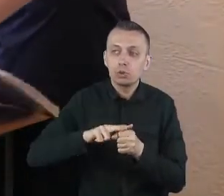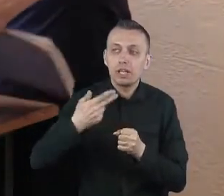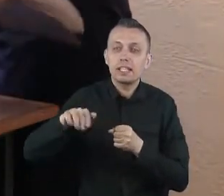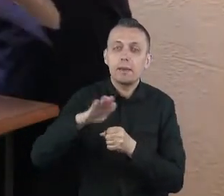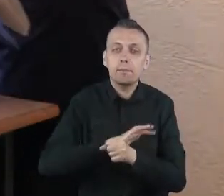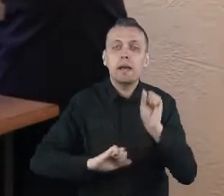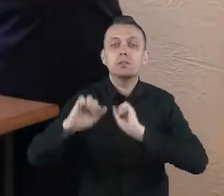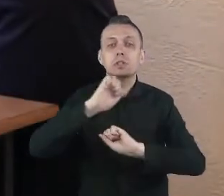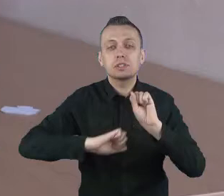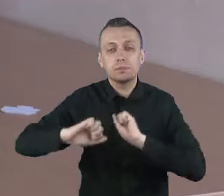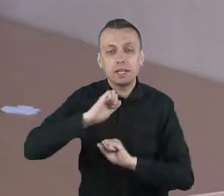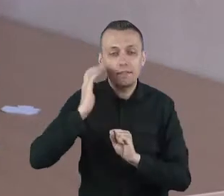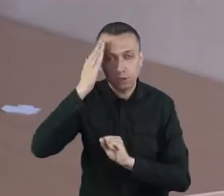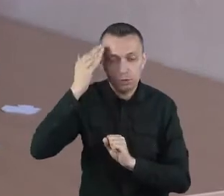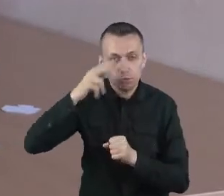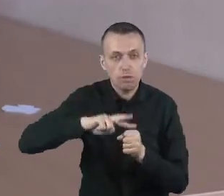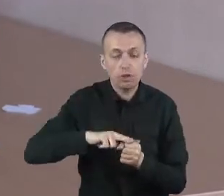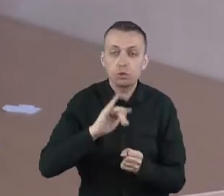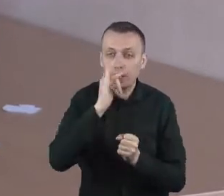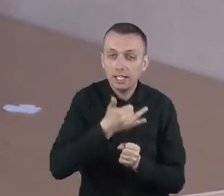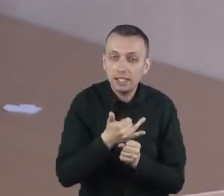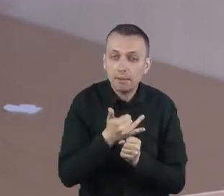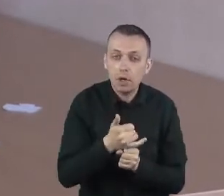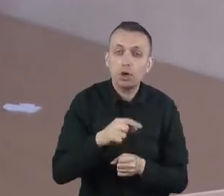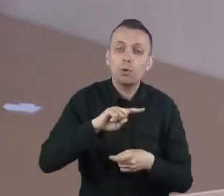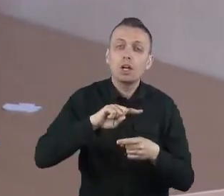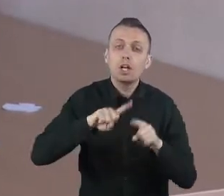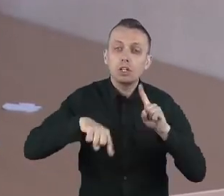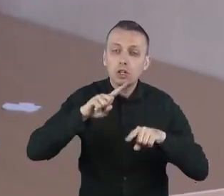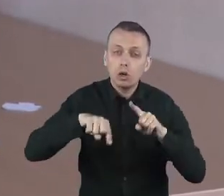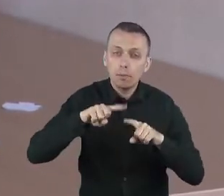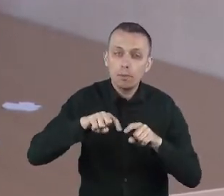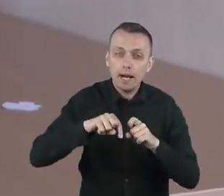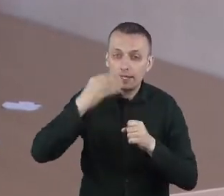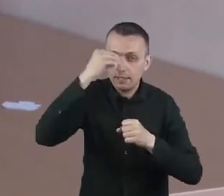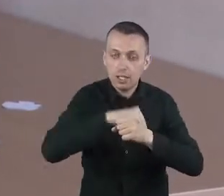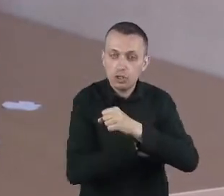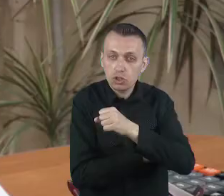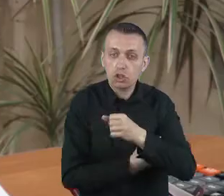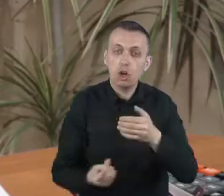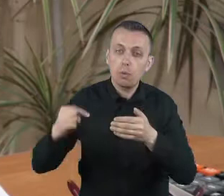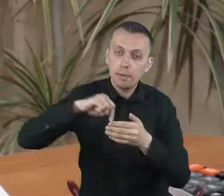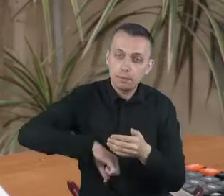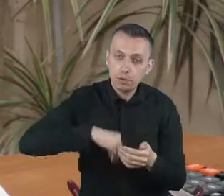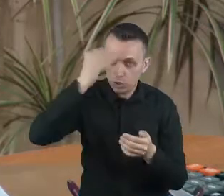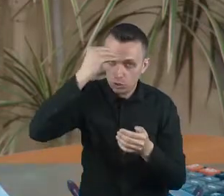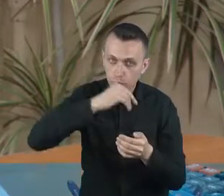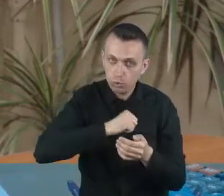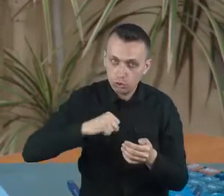sprzężonymi niepełnosprawnościami, które nie mogą realizować obowiązku przedszkolnego i szkolnego w publicznych placówkach. Ten